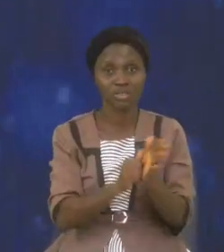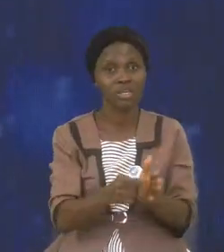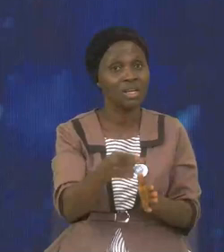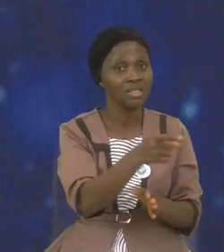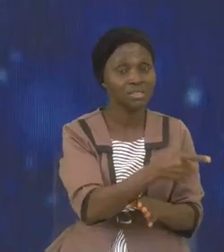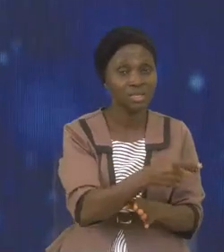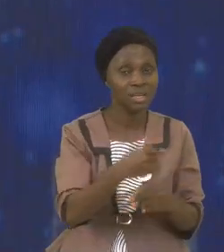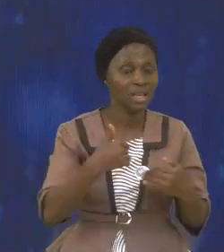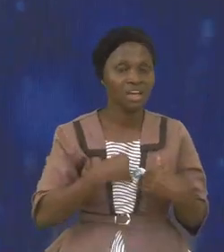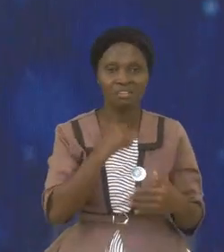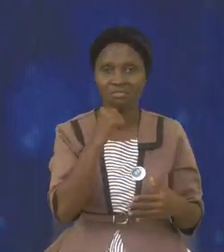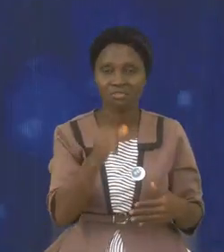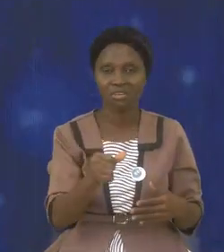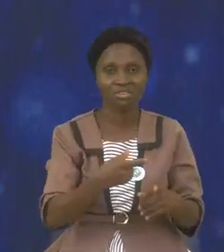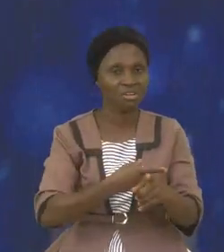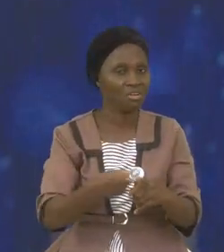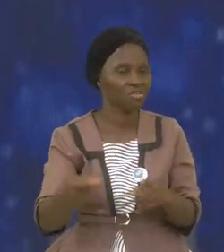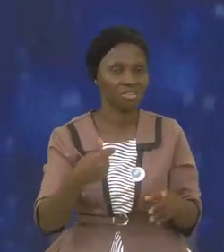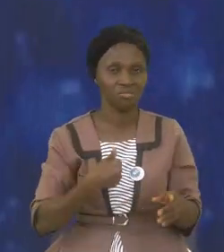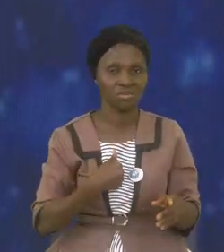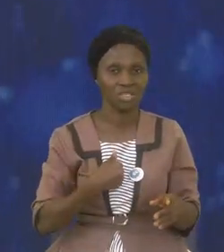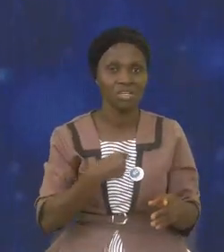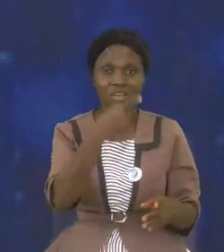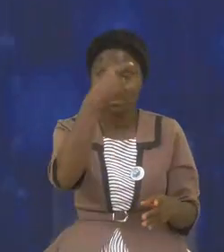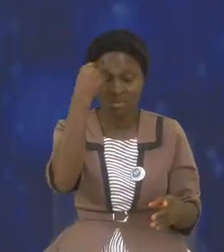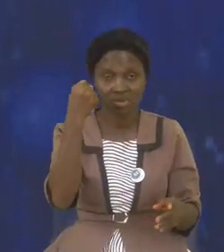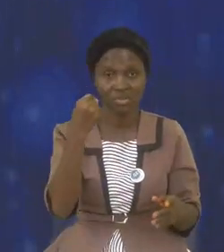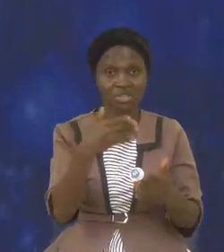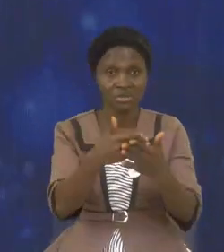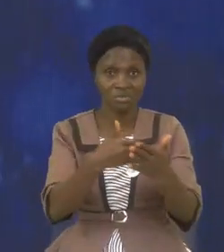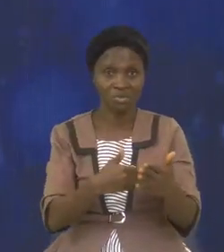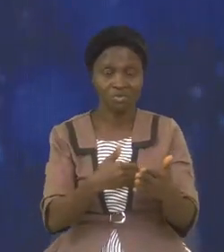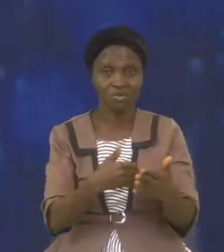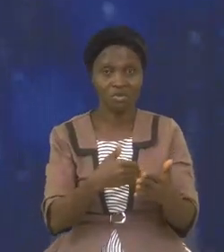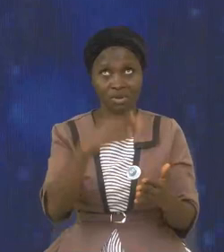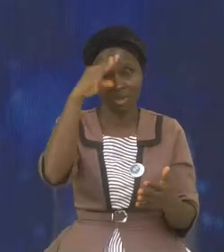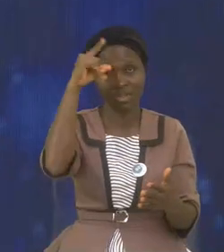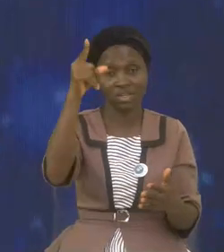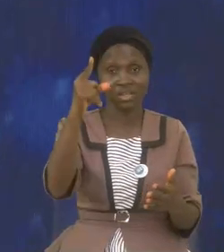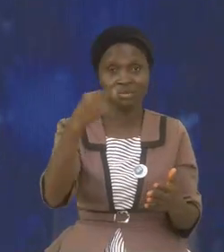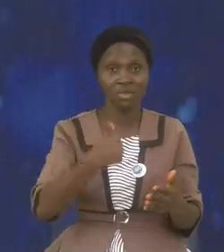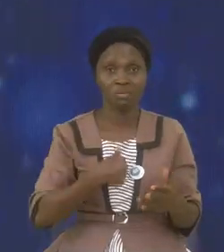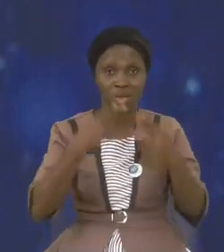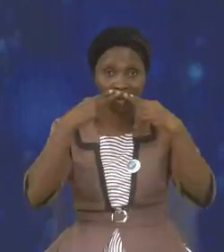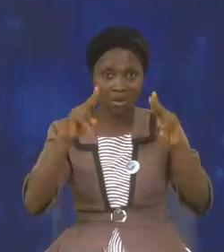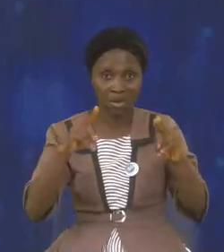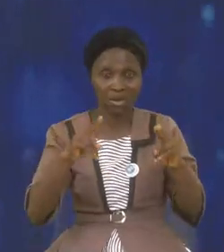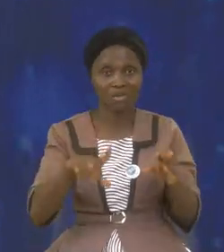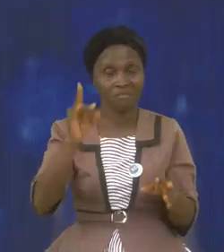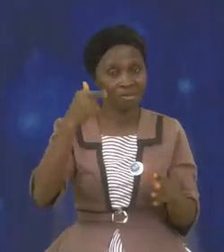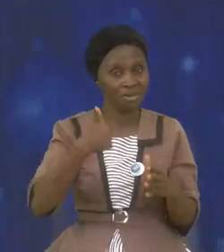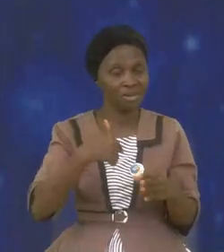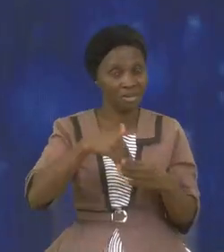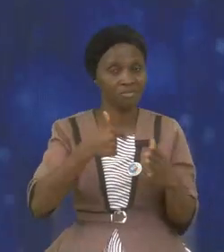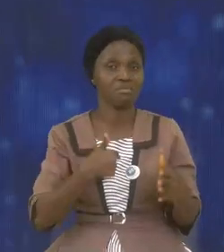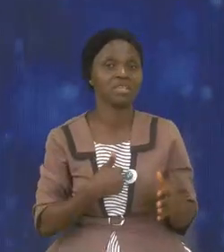et fermer la gueule des lions qui ne m'ont fait aucun mal parce